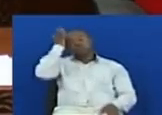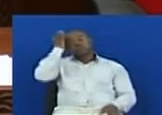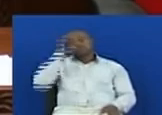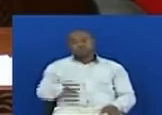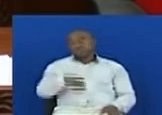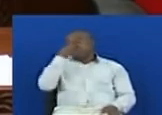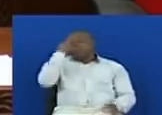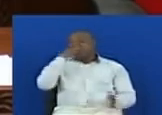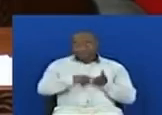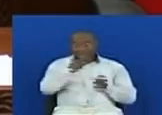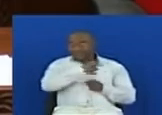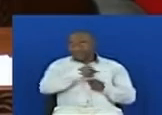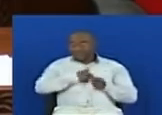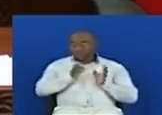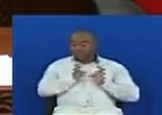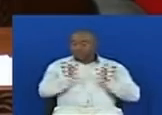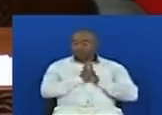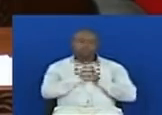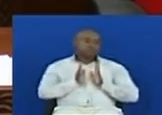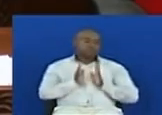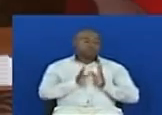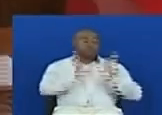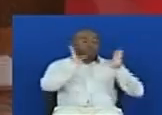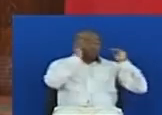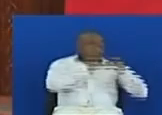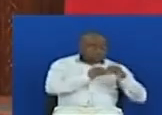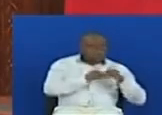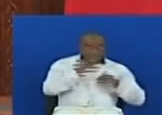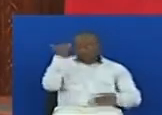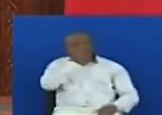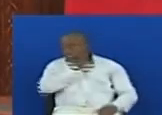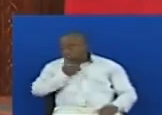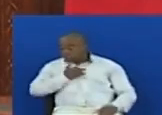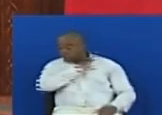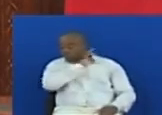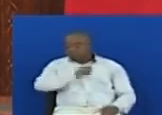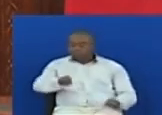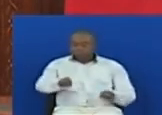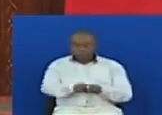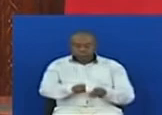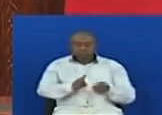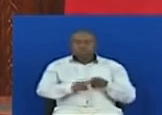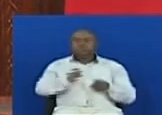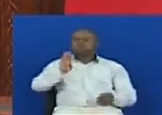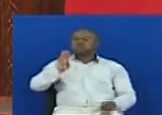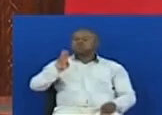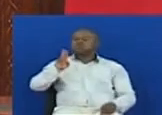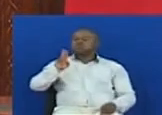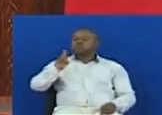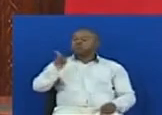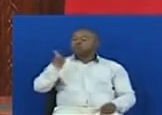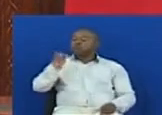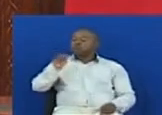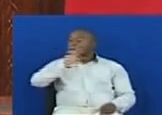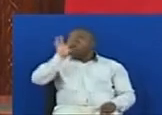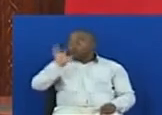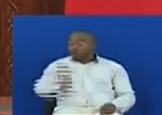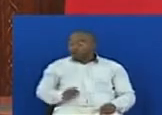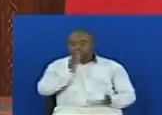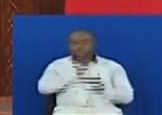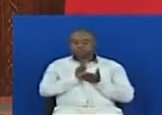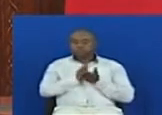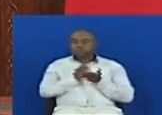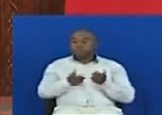hakubagua dini. Hakumbagua Muislamu, hakumbagua Mkristo, hakumbagua Budha. Amehakikisha watu wote wa Tanzania